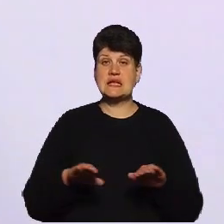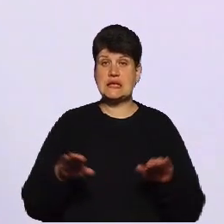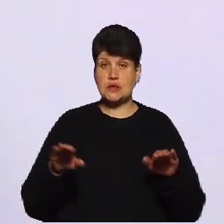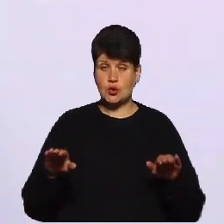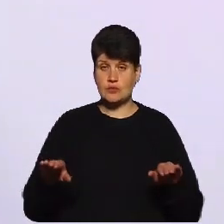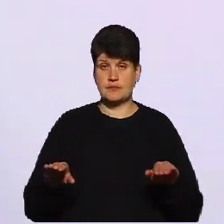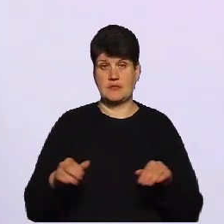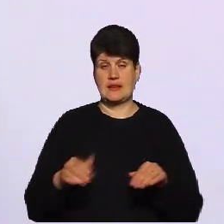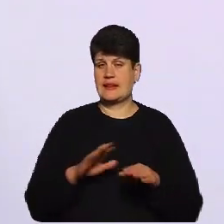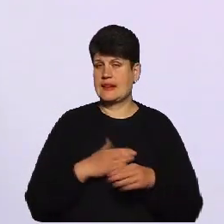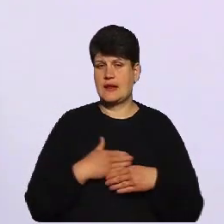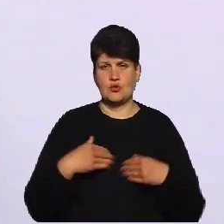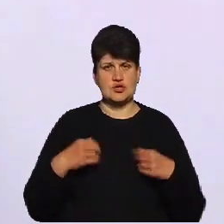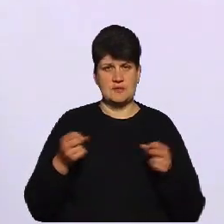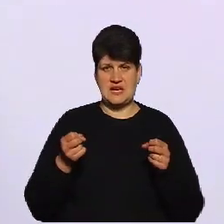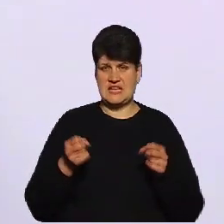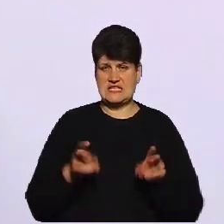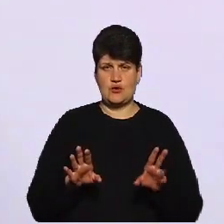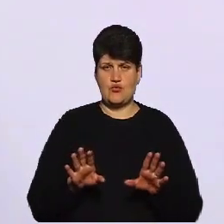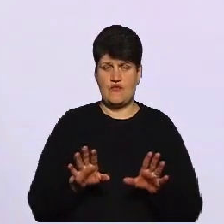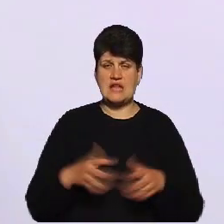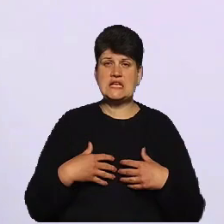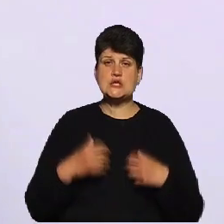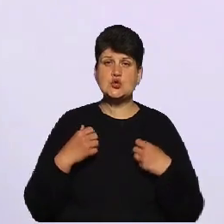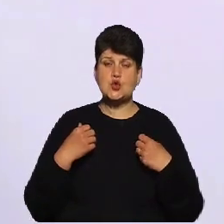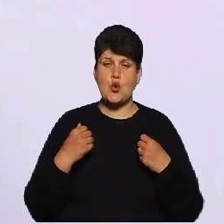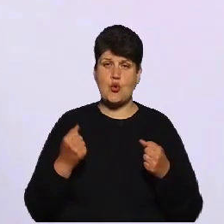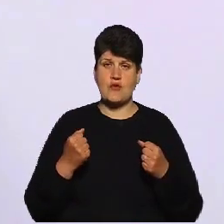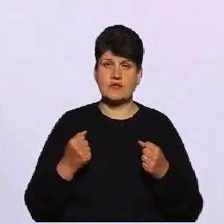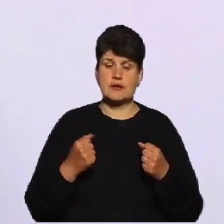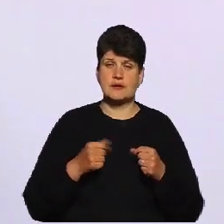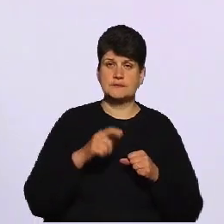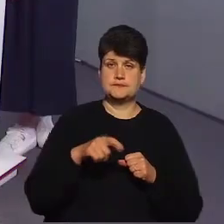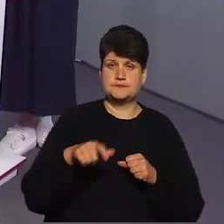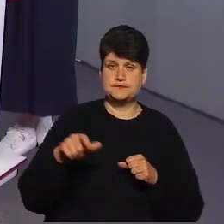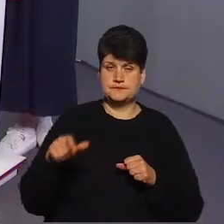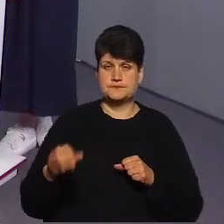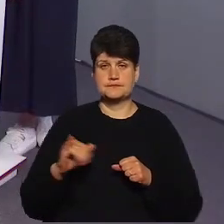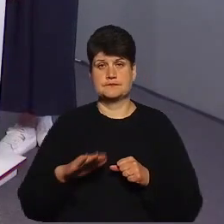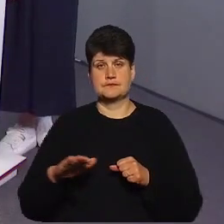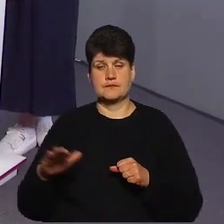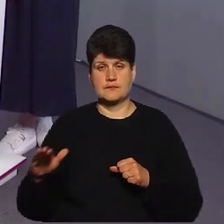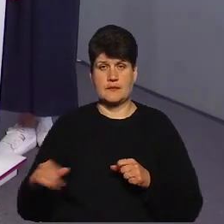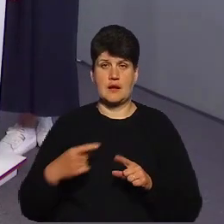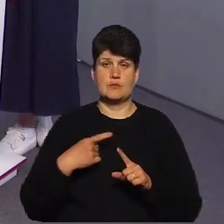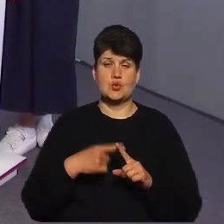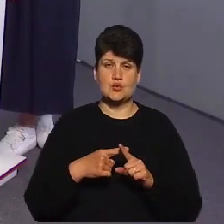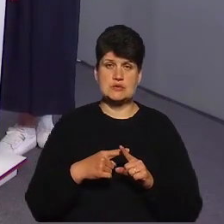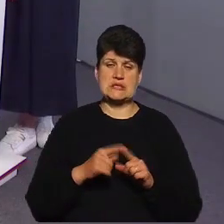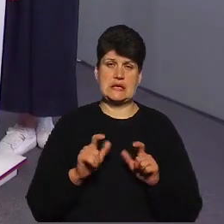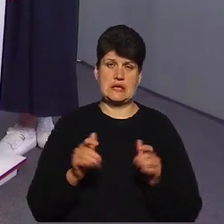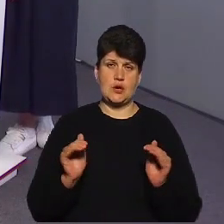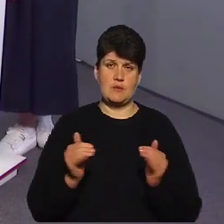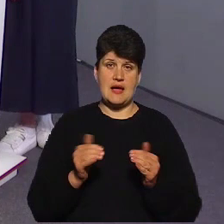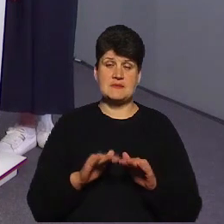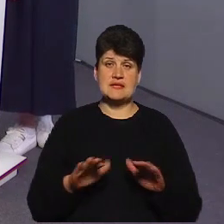ризикувати там здоров'ям і резидентів, і дітей. Ну, так, зв'язку з карантином. А місцеві дітки ходять разом в школу, і